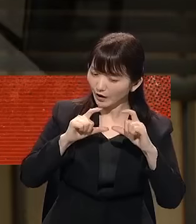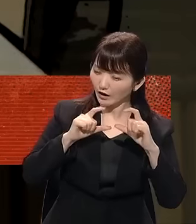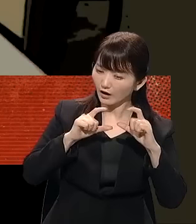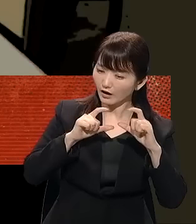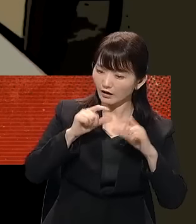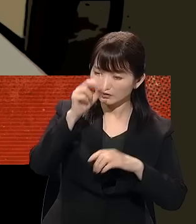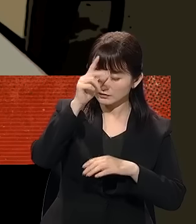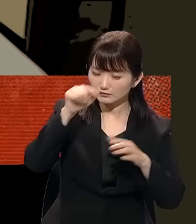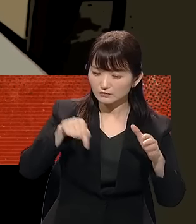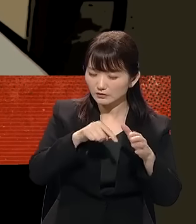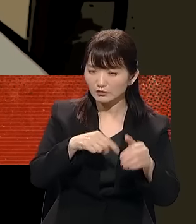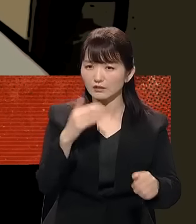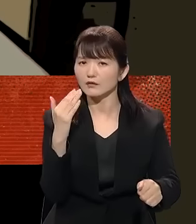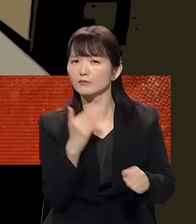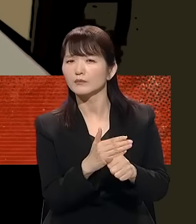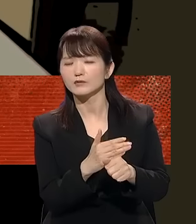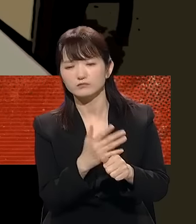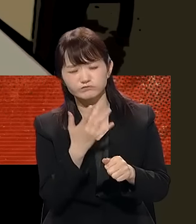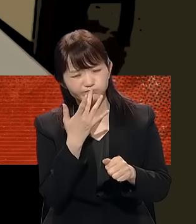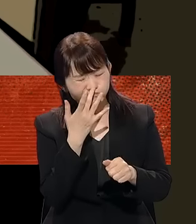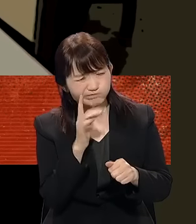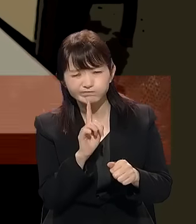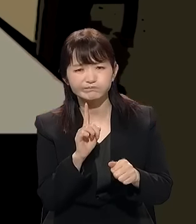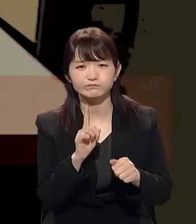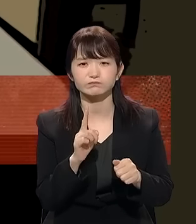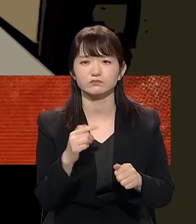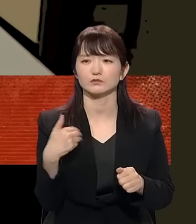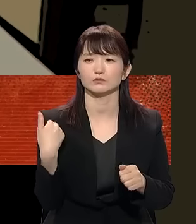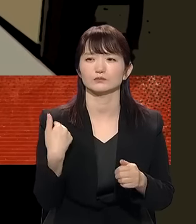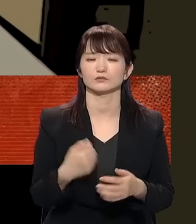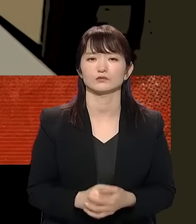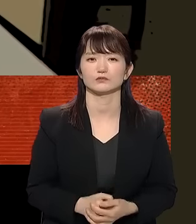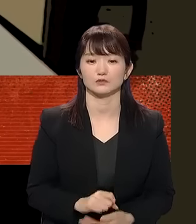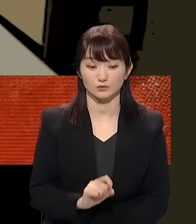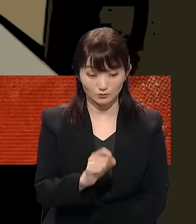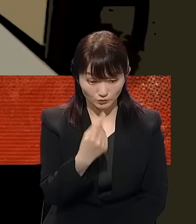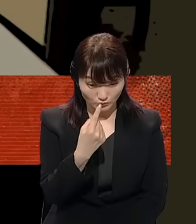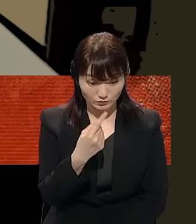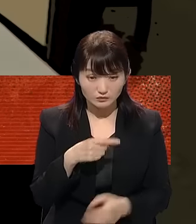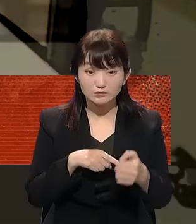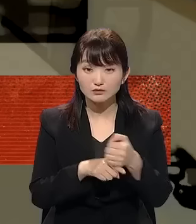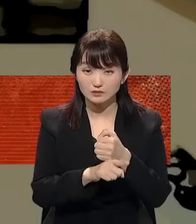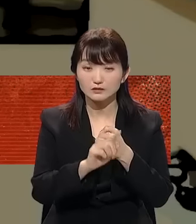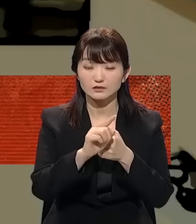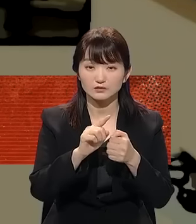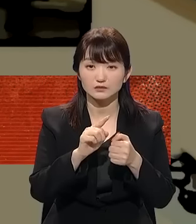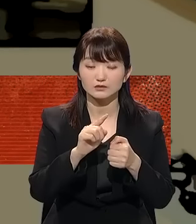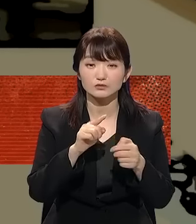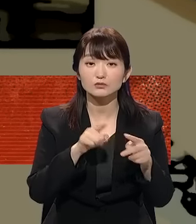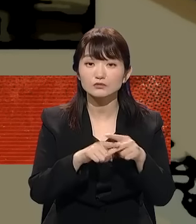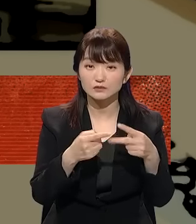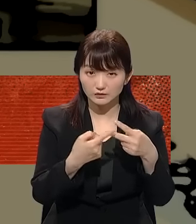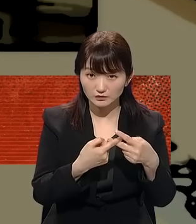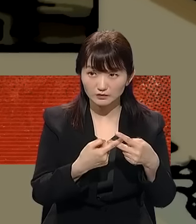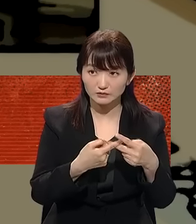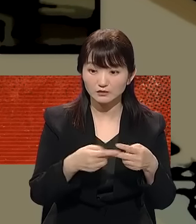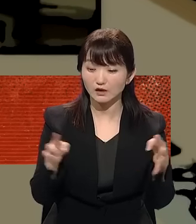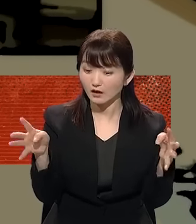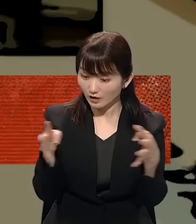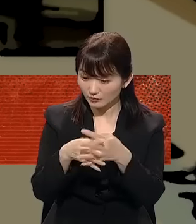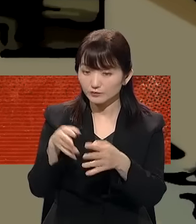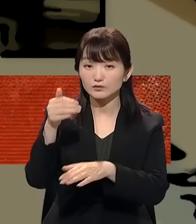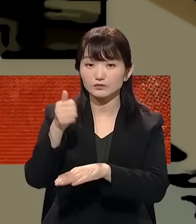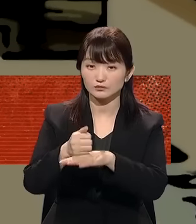저 좀 이해하기 어렵습니다 뭐 그러니까 동기도 사실은 이해 되죠 그리고 합의됐던 부 결과도 이해가 되죠